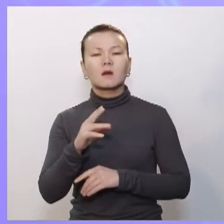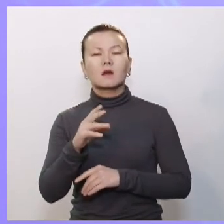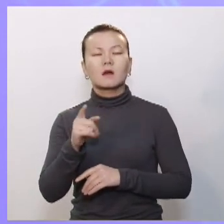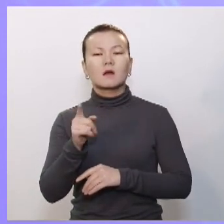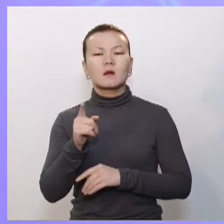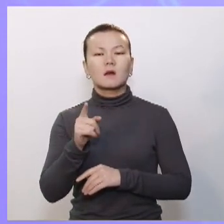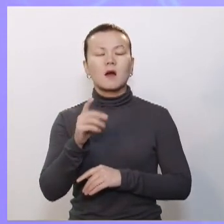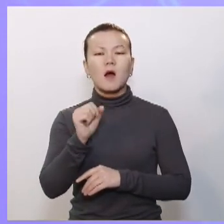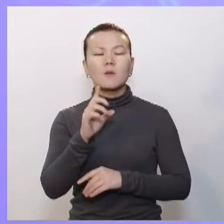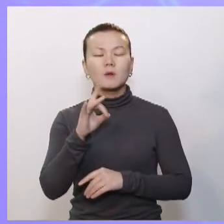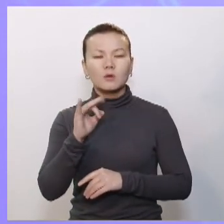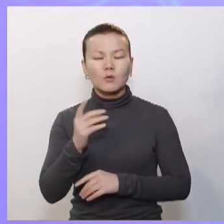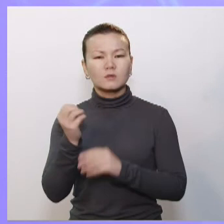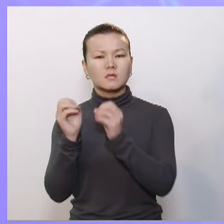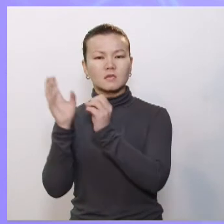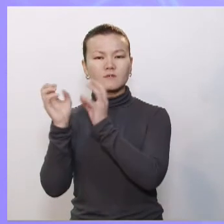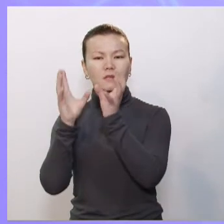Адамдар эмне кылышат?